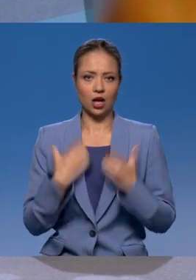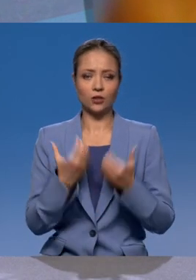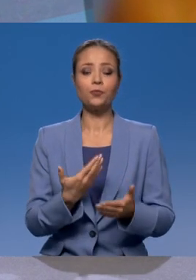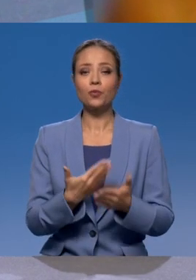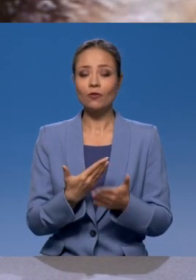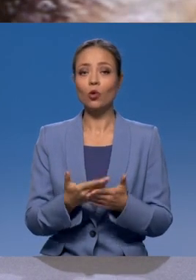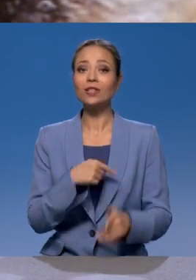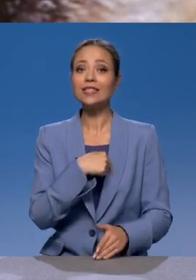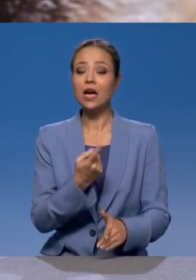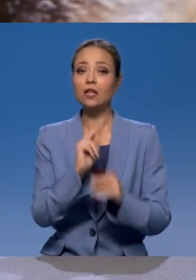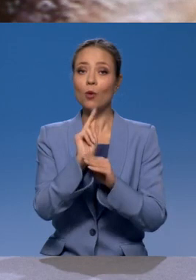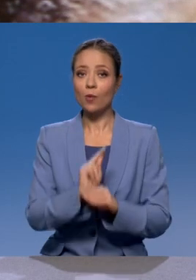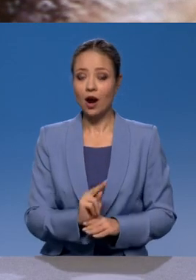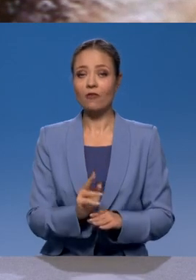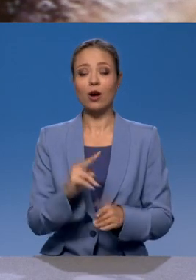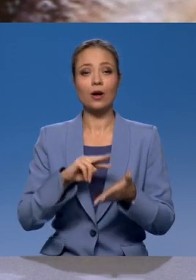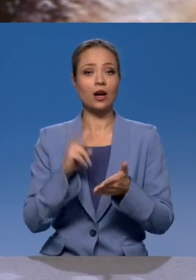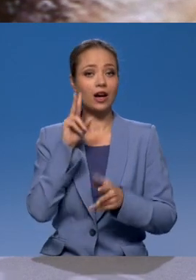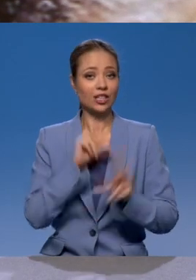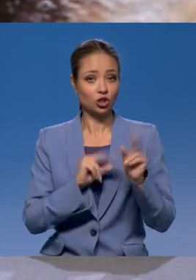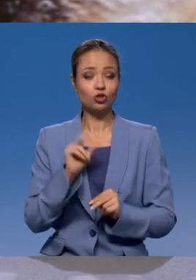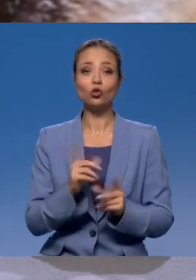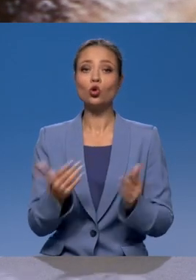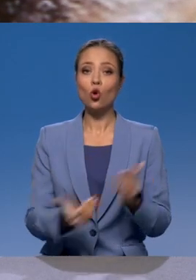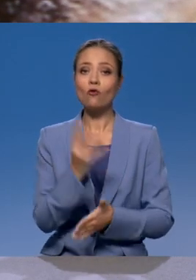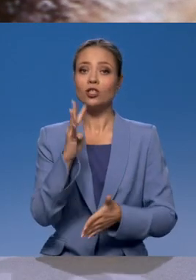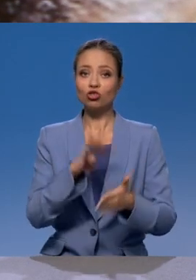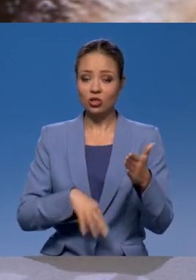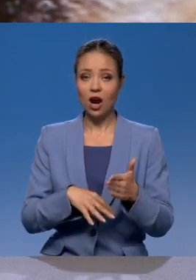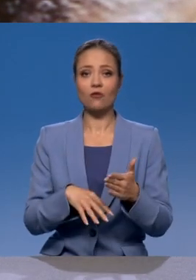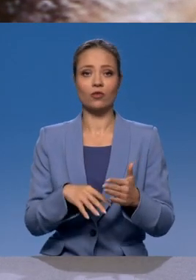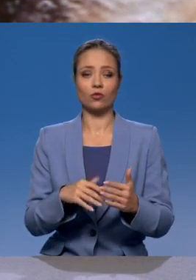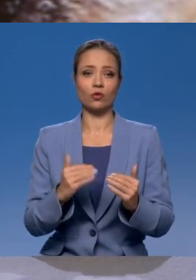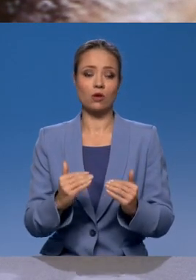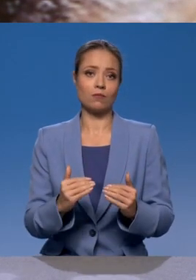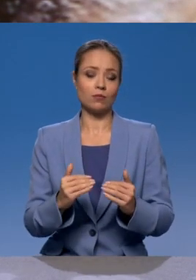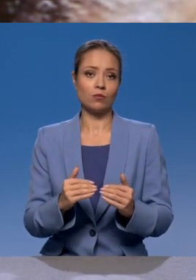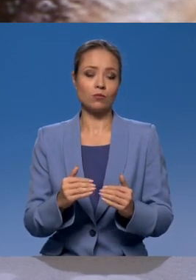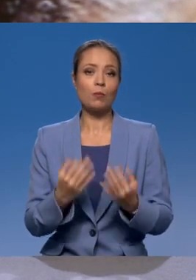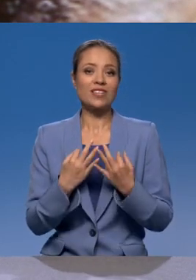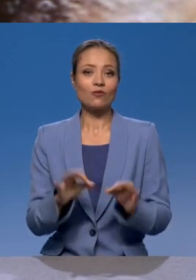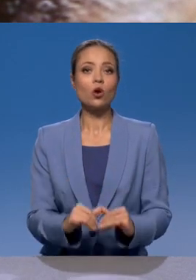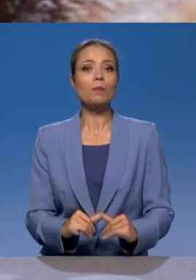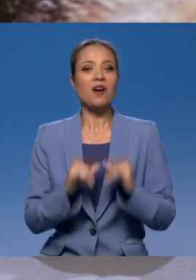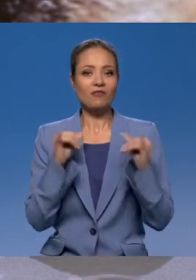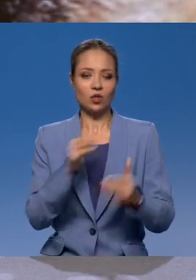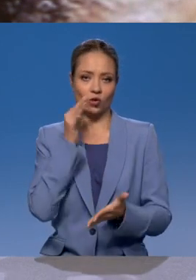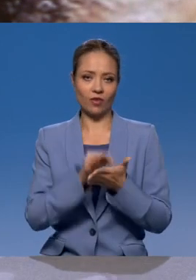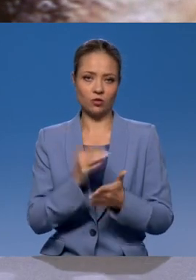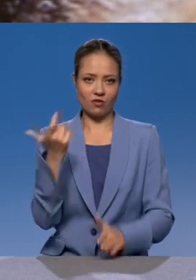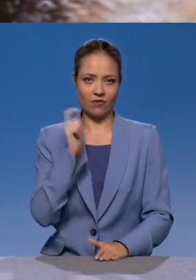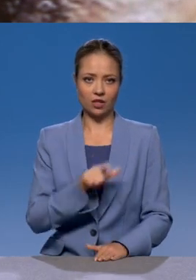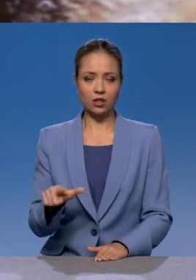инициаторы поправок, что новые штрафы позволят как-то повысить ответственность владельцев, как на этапе